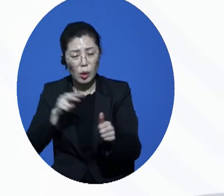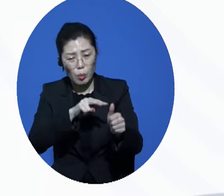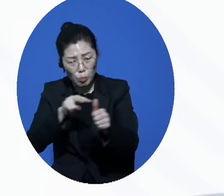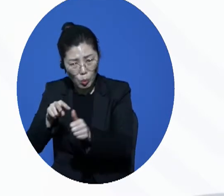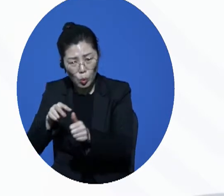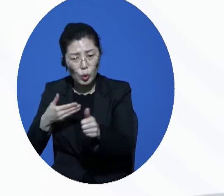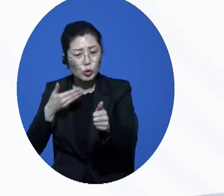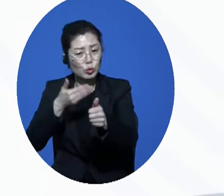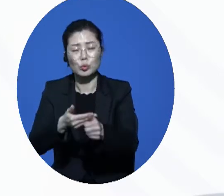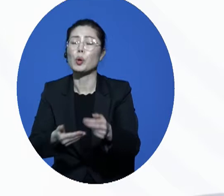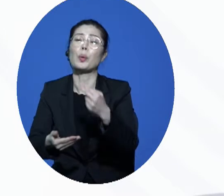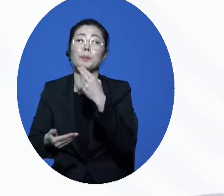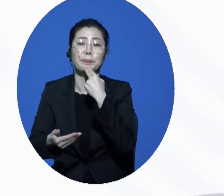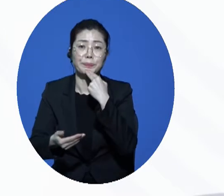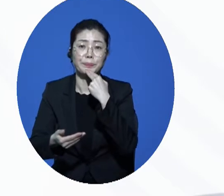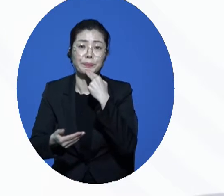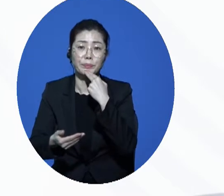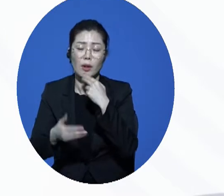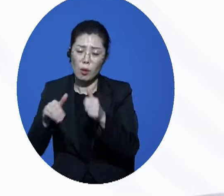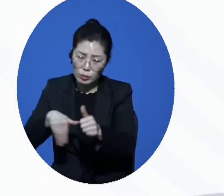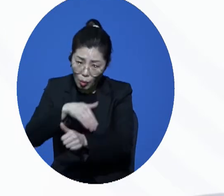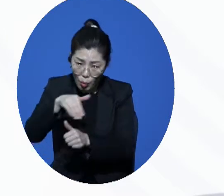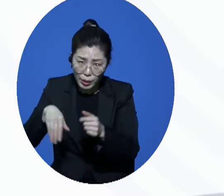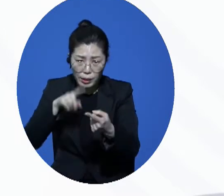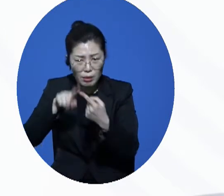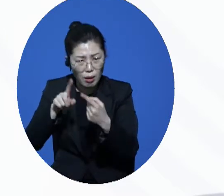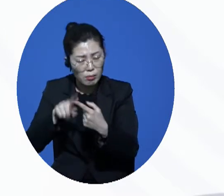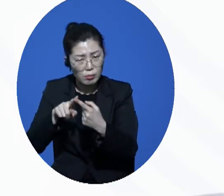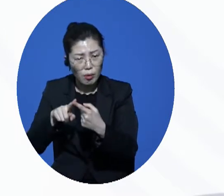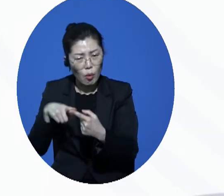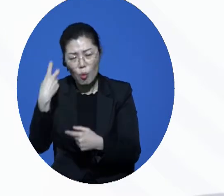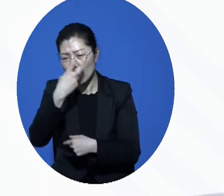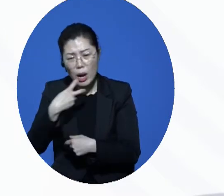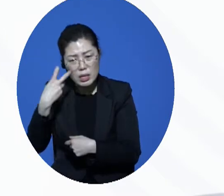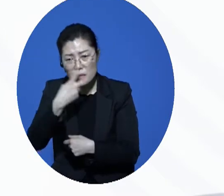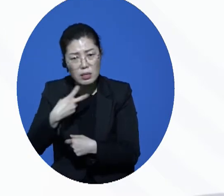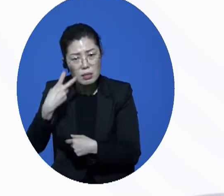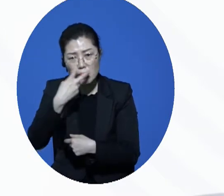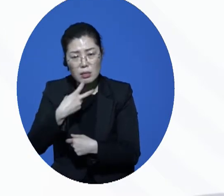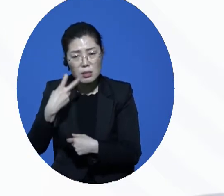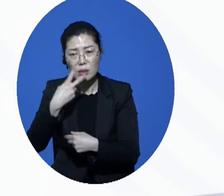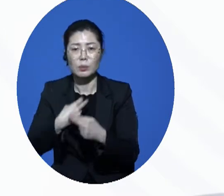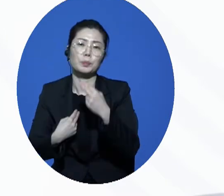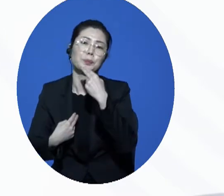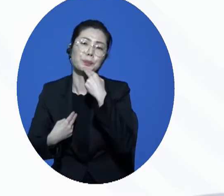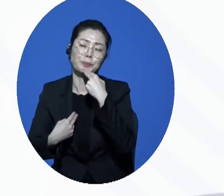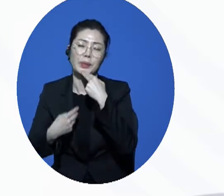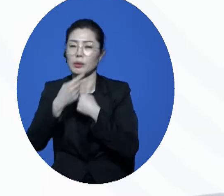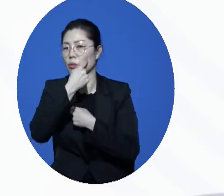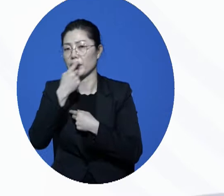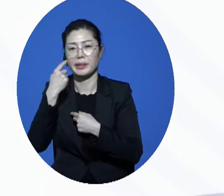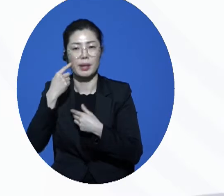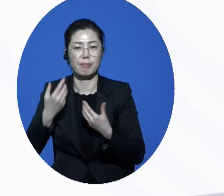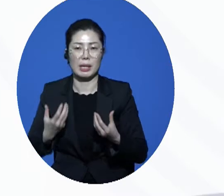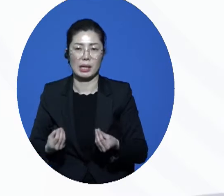제대로 얻을 수가 없었고 상황에 대한 충분한 감독 관리도 이루어지지 않았다는 점을 확인을